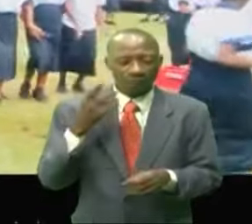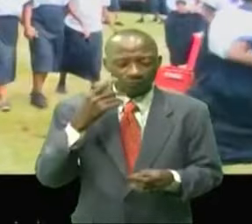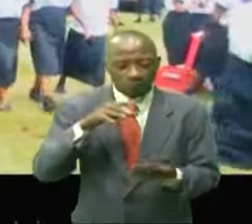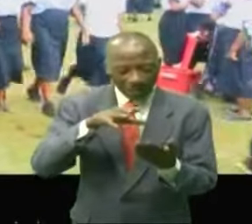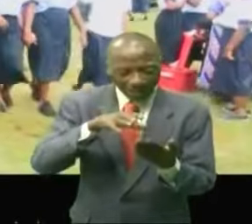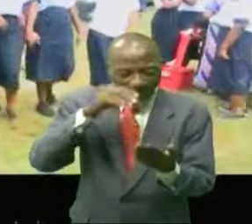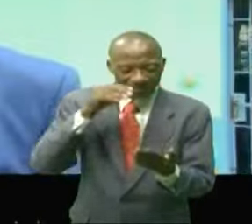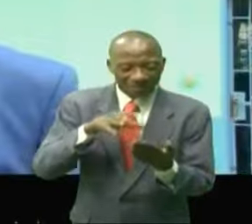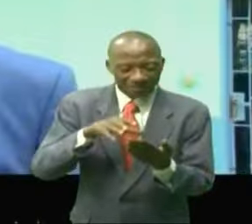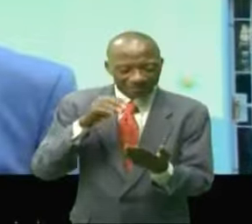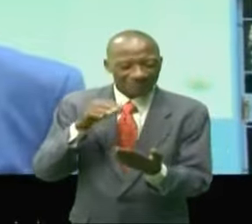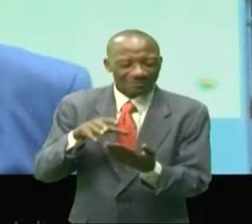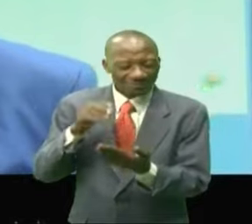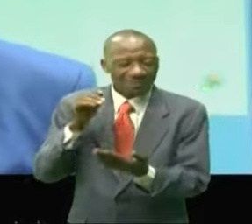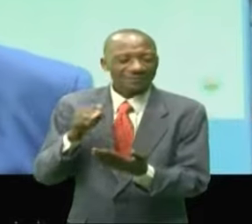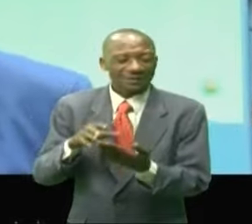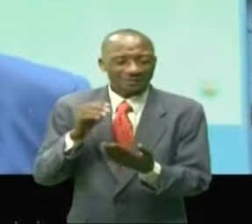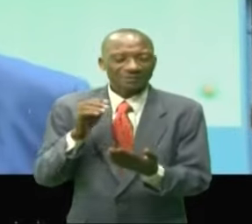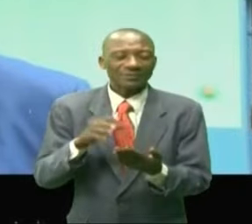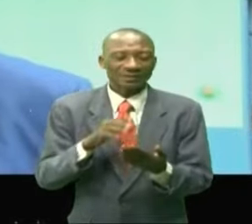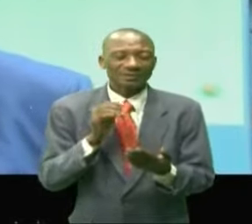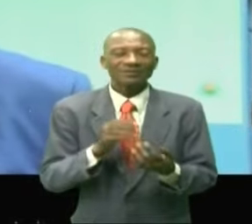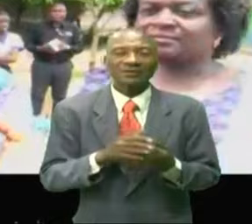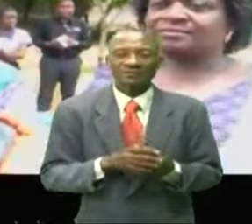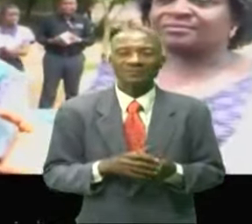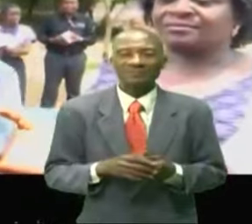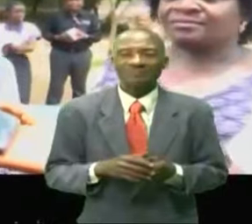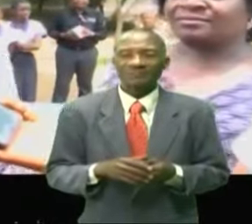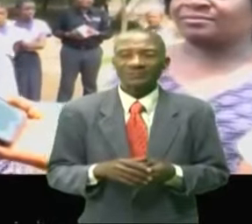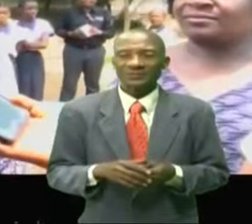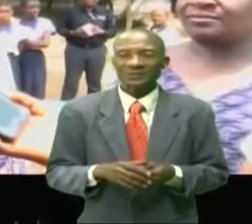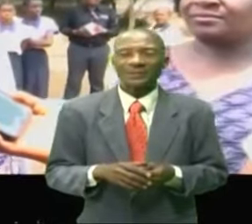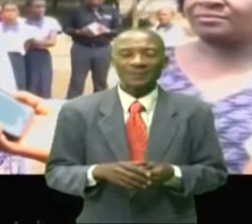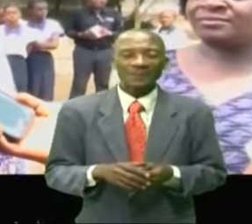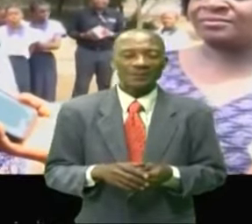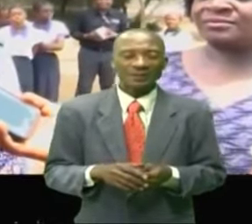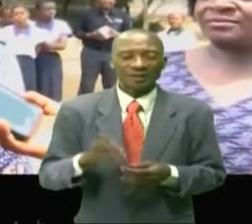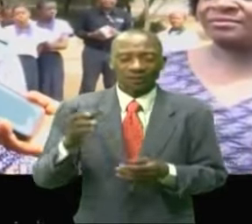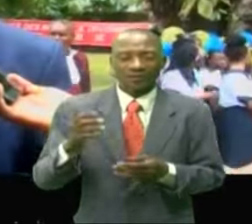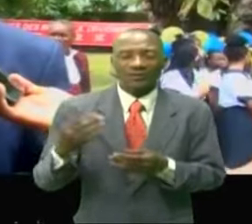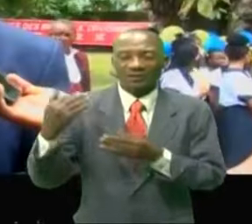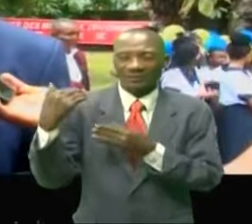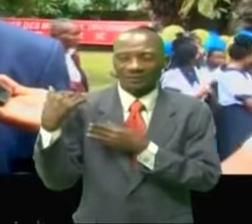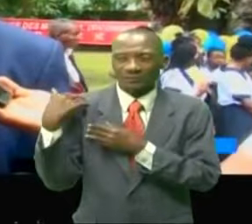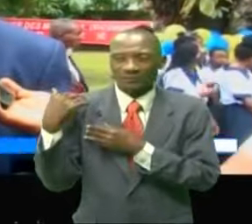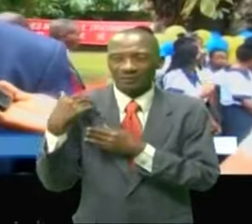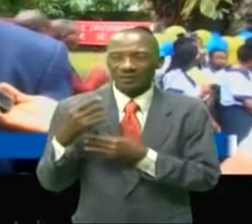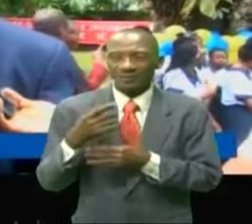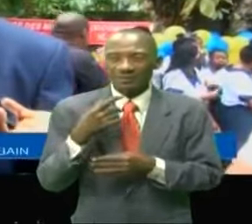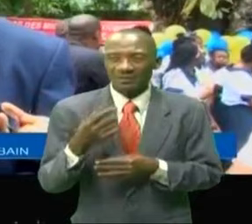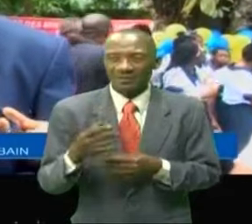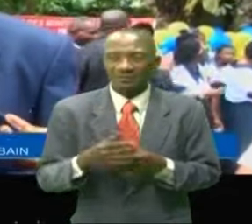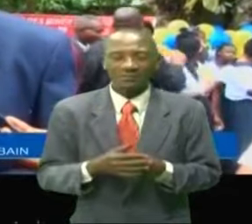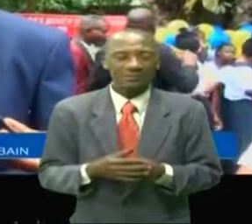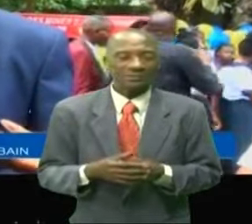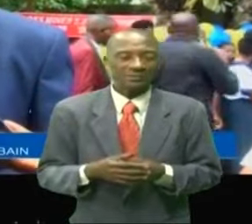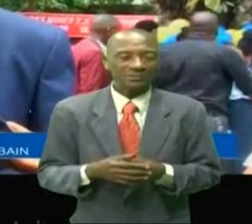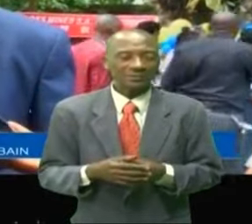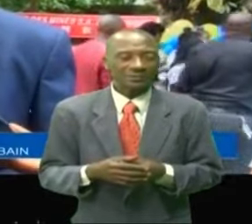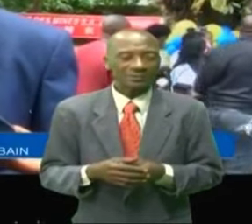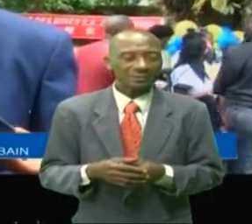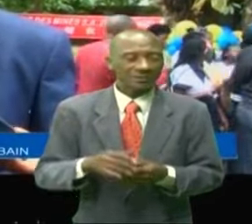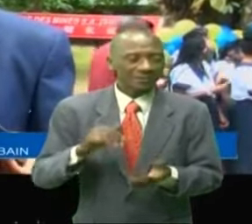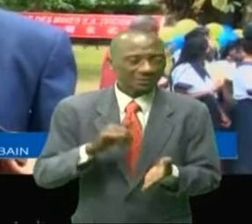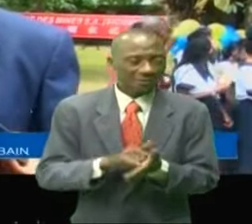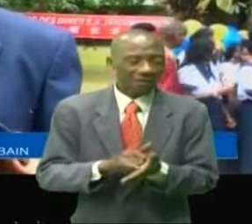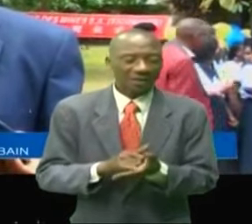les coordonnateurs des écoles conventionnées catholiques et le préfet de cette formation technique. Ce qui touche à la formation des qualités d'une